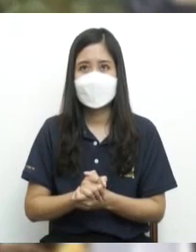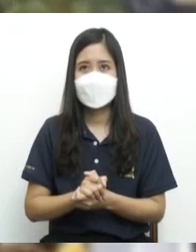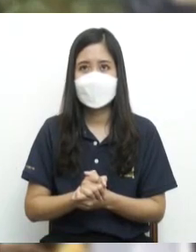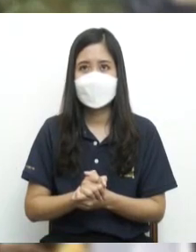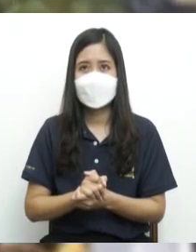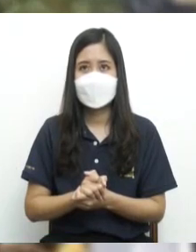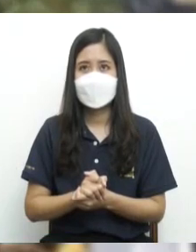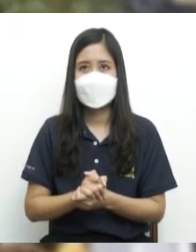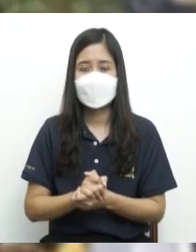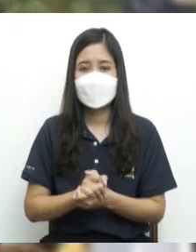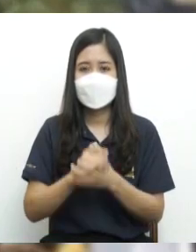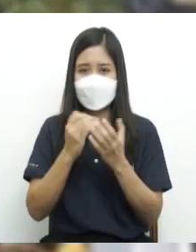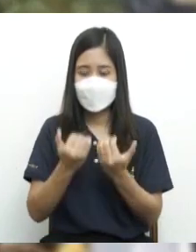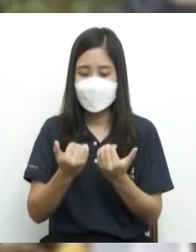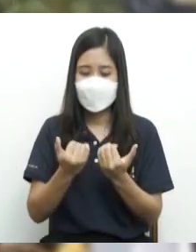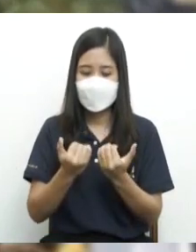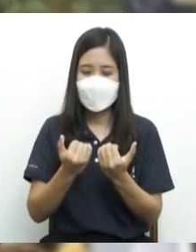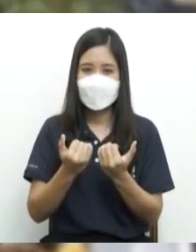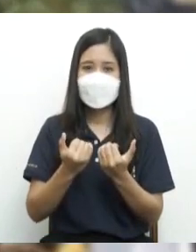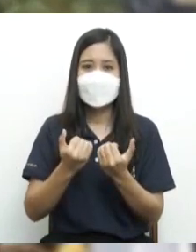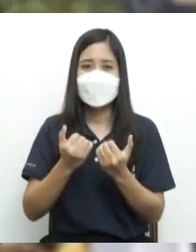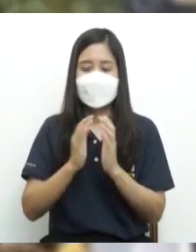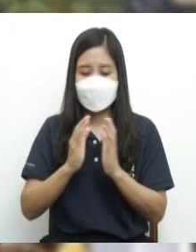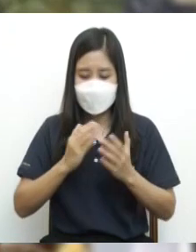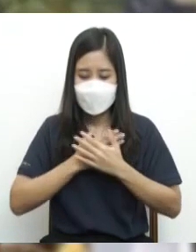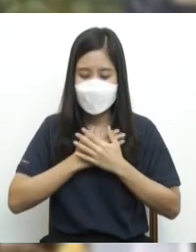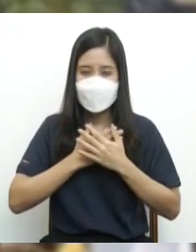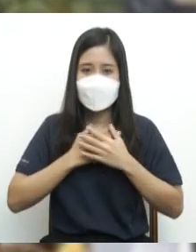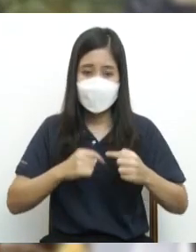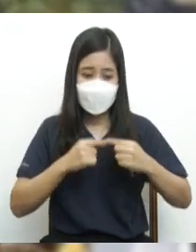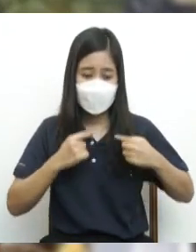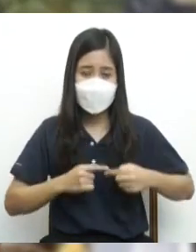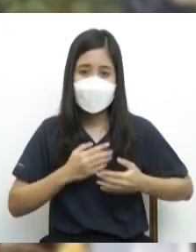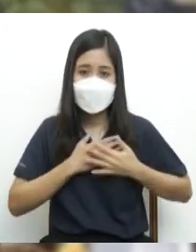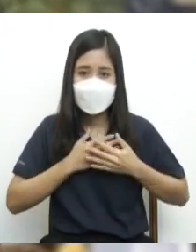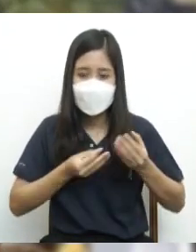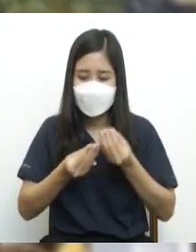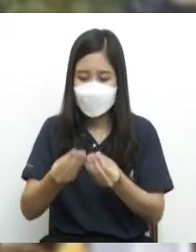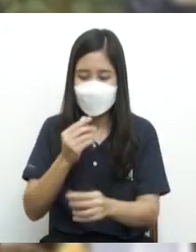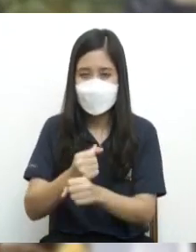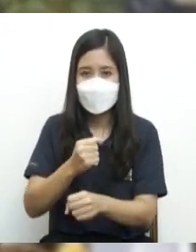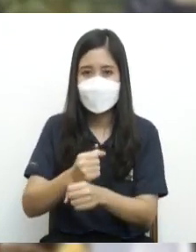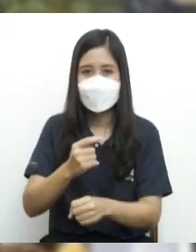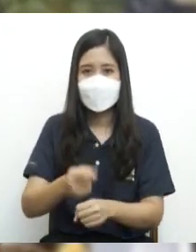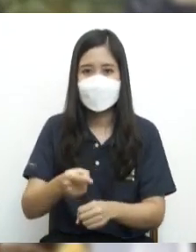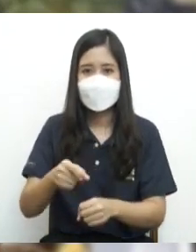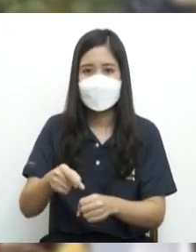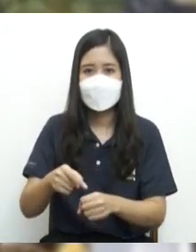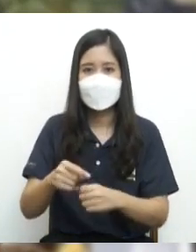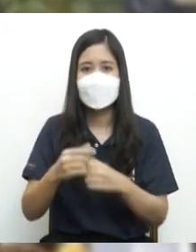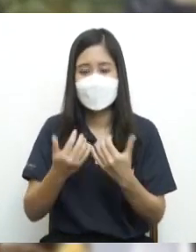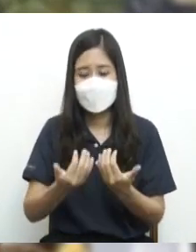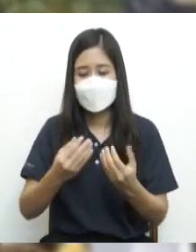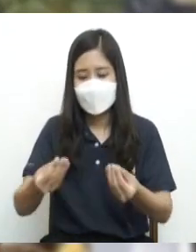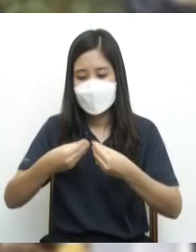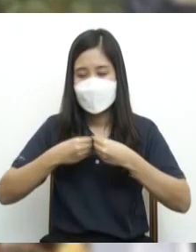ถ้าคนที่ทำงานด้วยกันนะมีใจรักมีห่วงหาอาทรกันมีความเอื้อเฟื้อกันเนี่ยมันทำให้ชีวิตเรามีความสุข